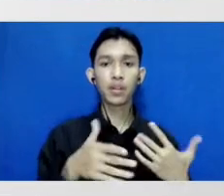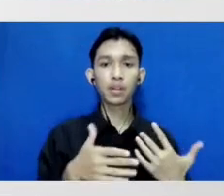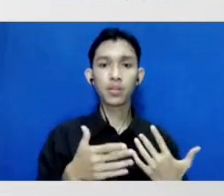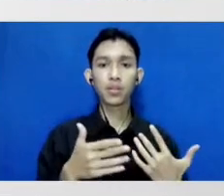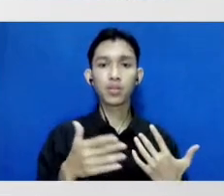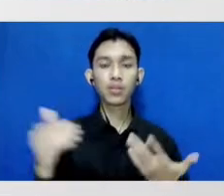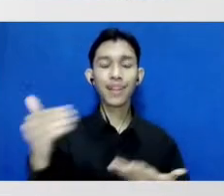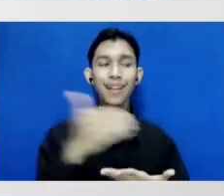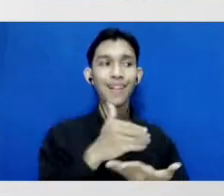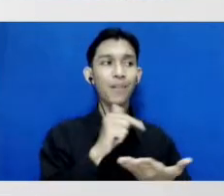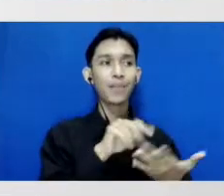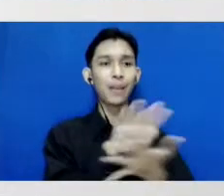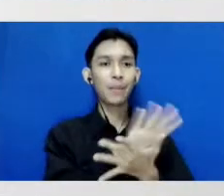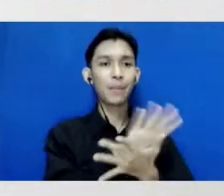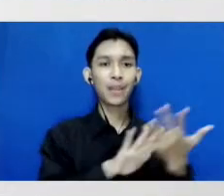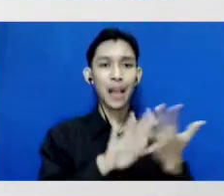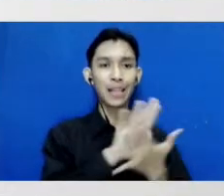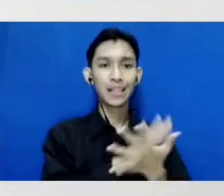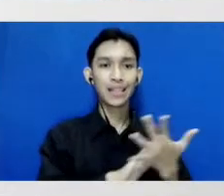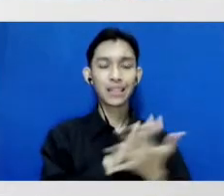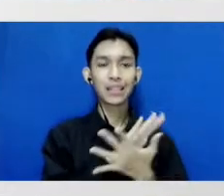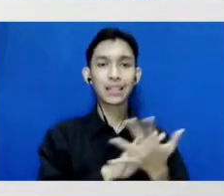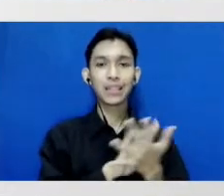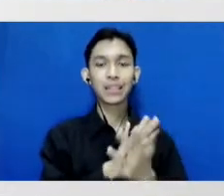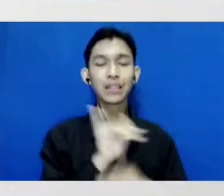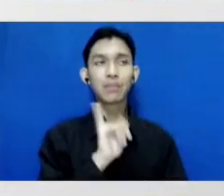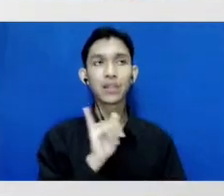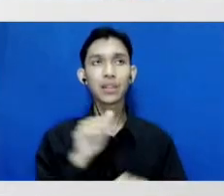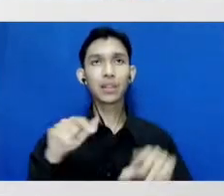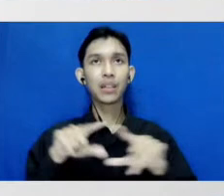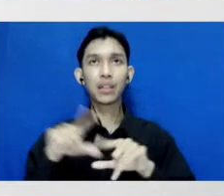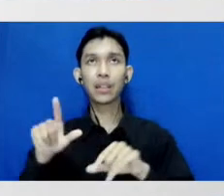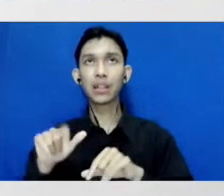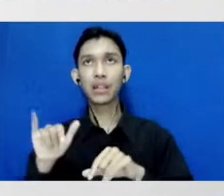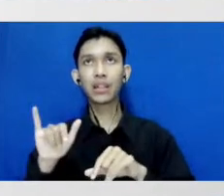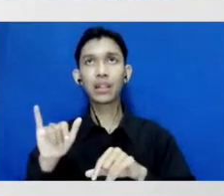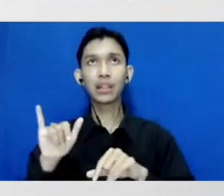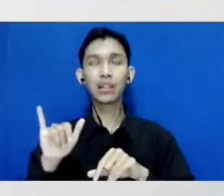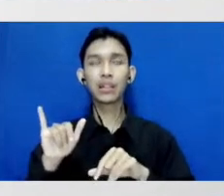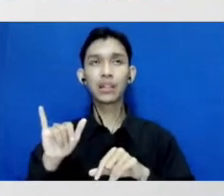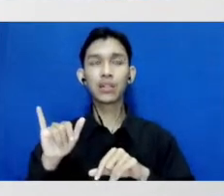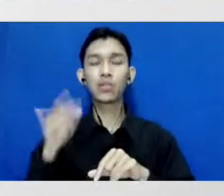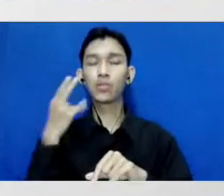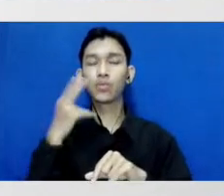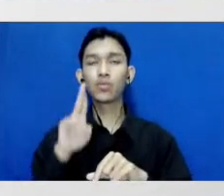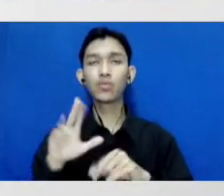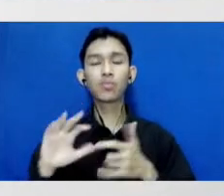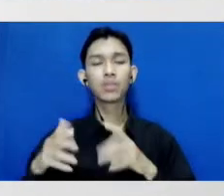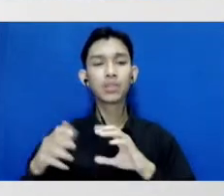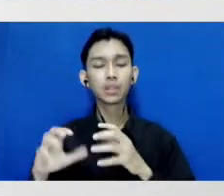bias, misalnya untuk artificial intelligence, machine learning untuk